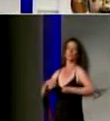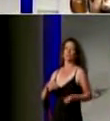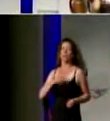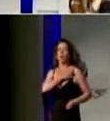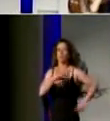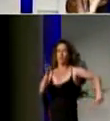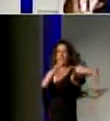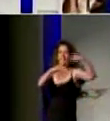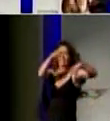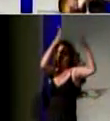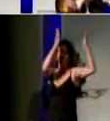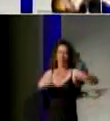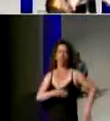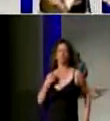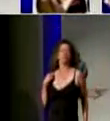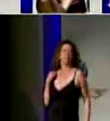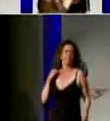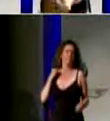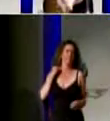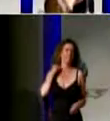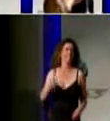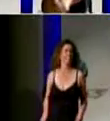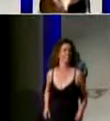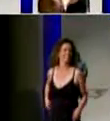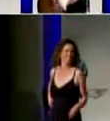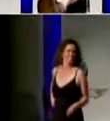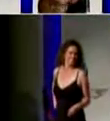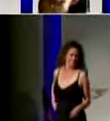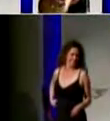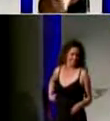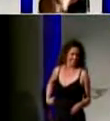Casanova! Oh!